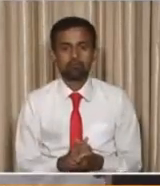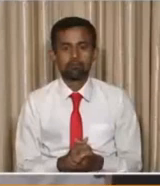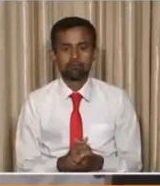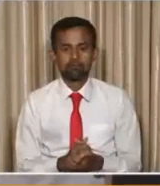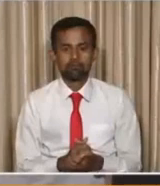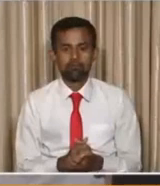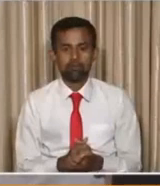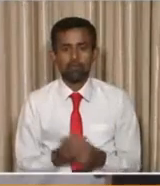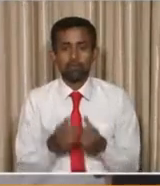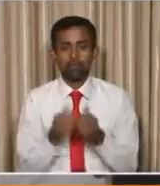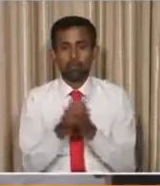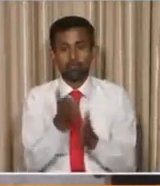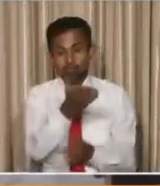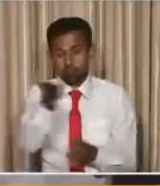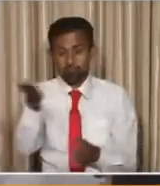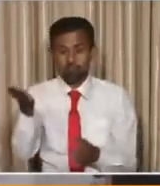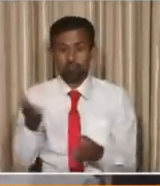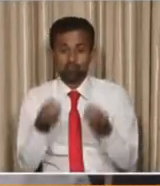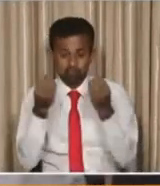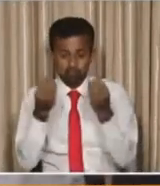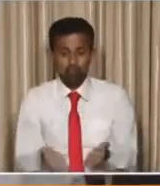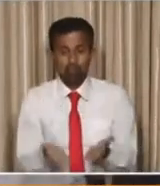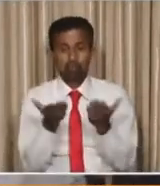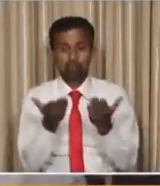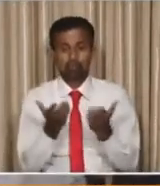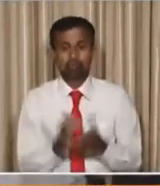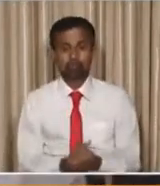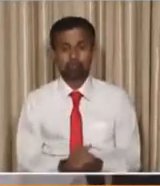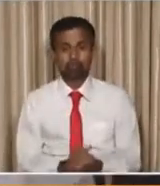තමුන් නාසිලා නිසා විශාල නාස්තියක් ඇති වුණා.